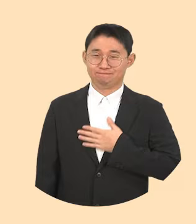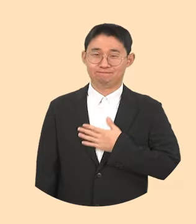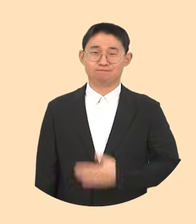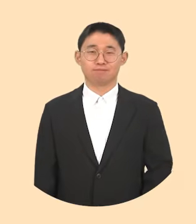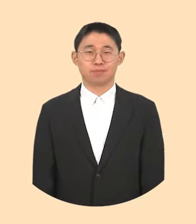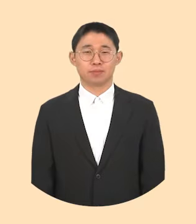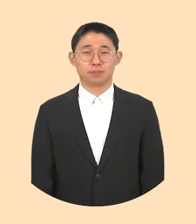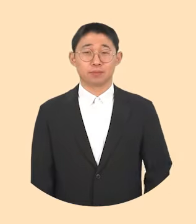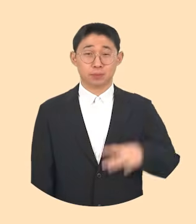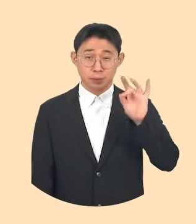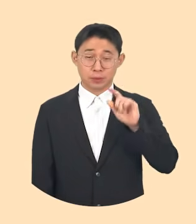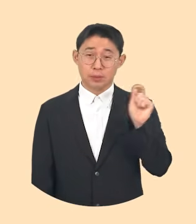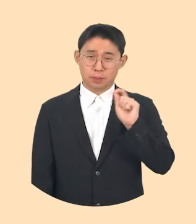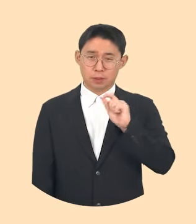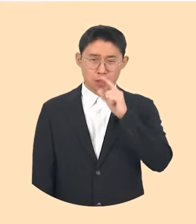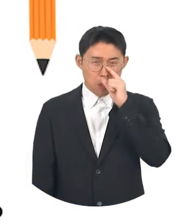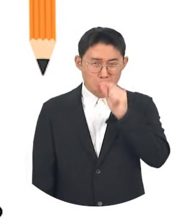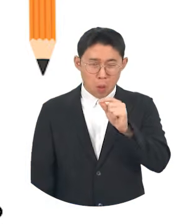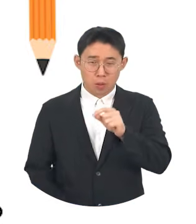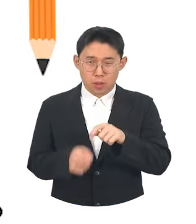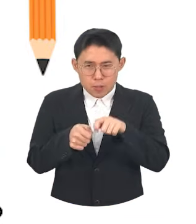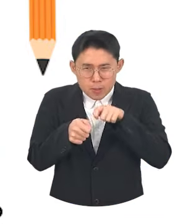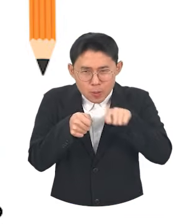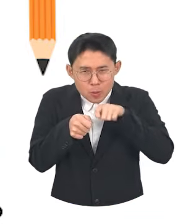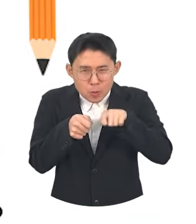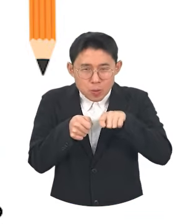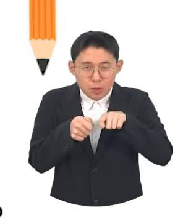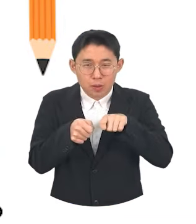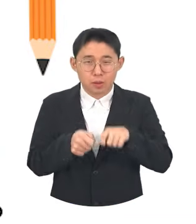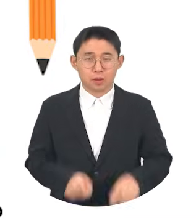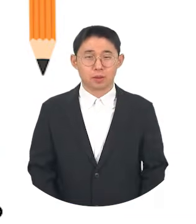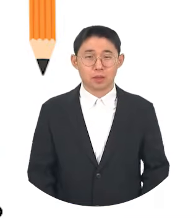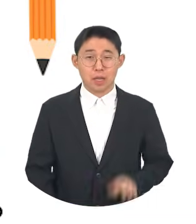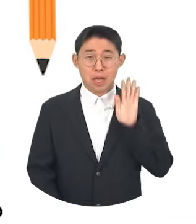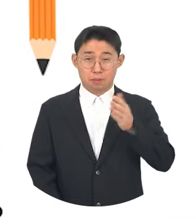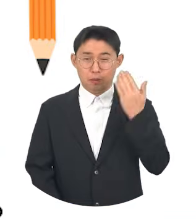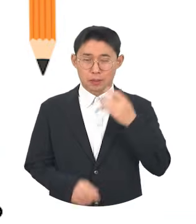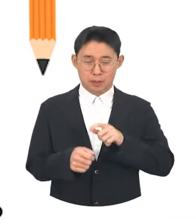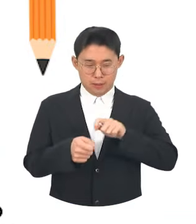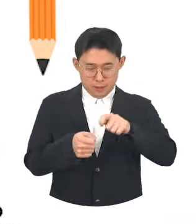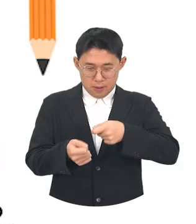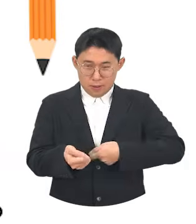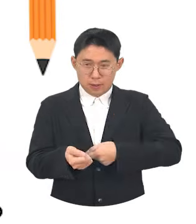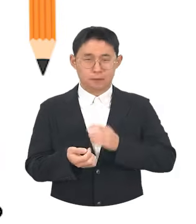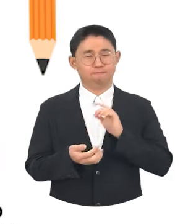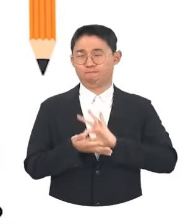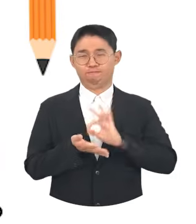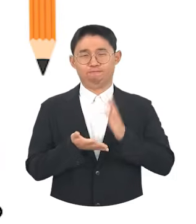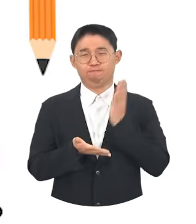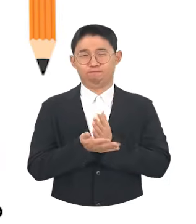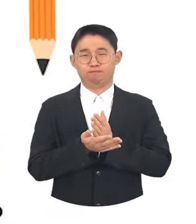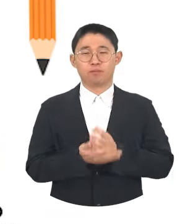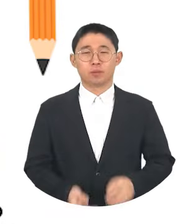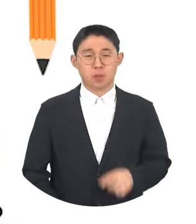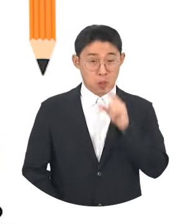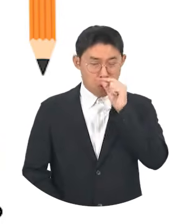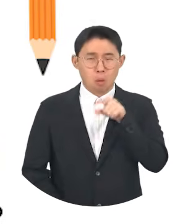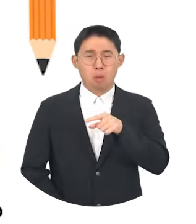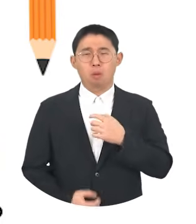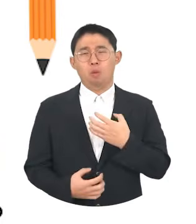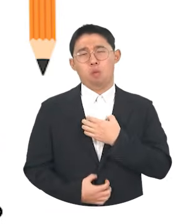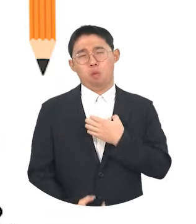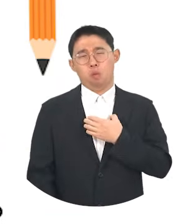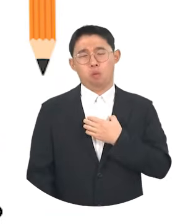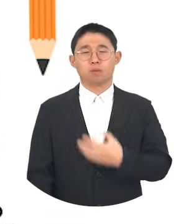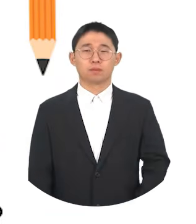네, 알겠어요. 먼저 연필을 너무 뾰족하게 깎거나 앞뒤로 깎아 사용하지 않아야 해요. 뾰족한 부분에